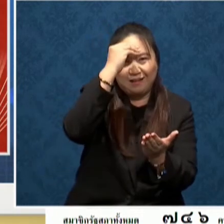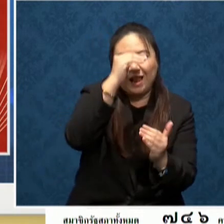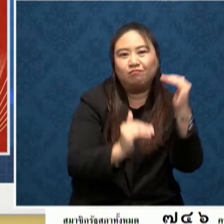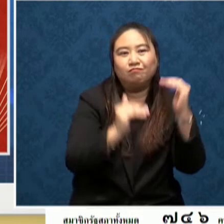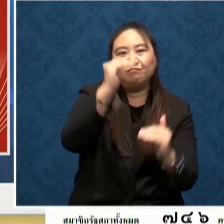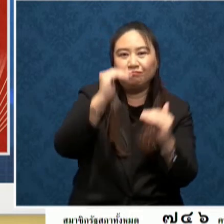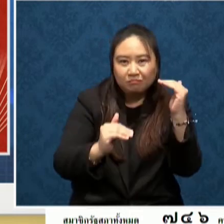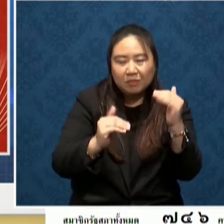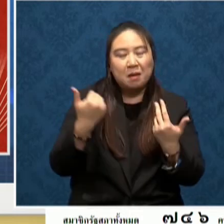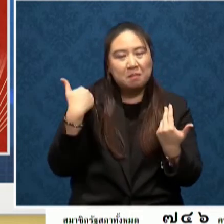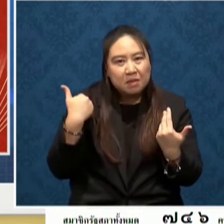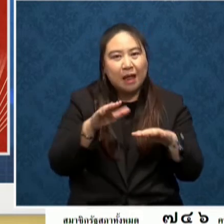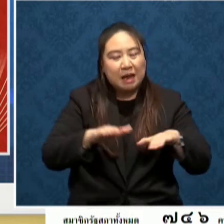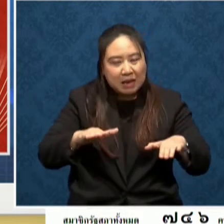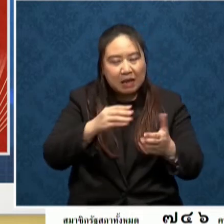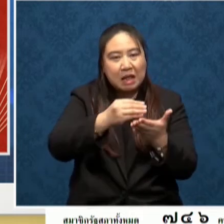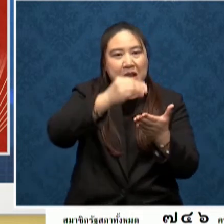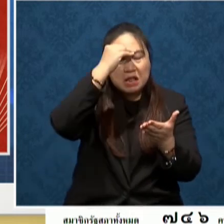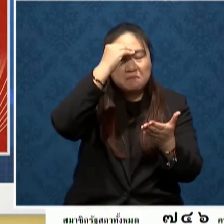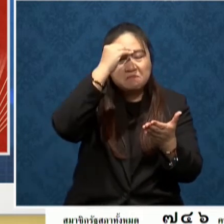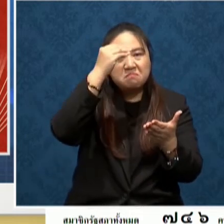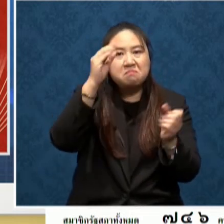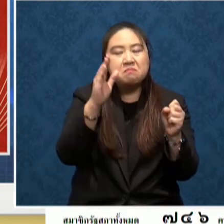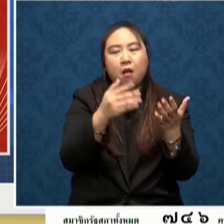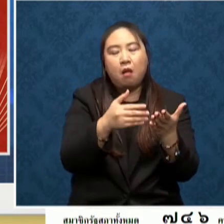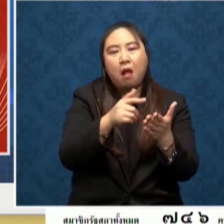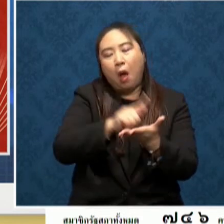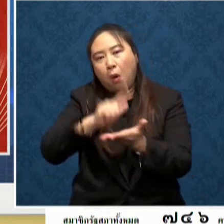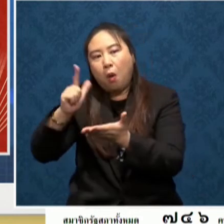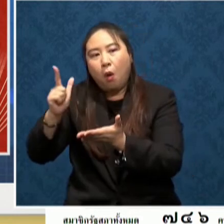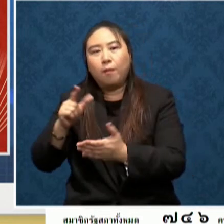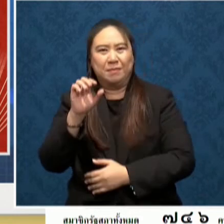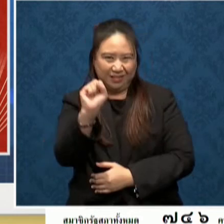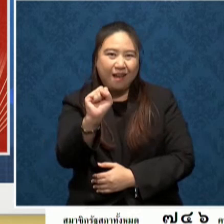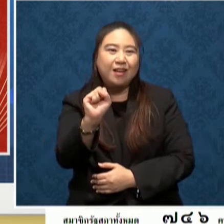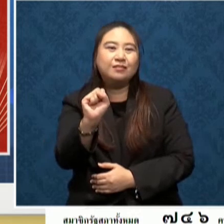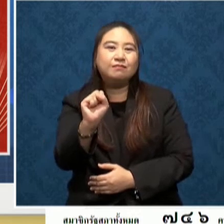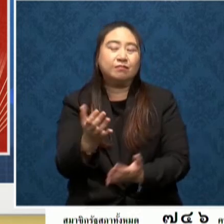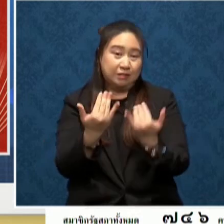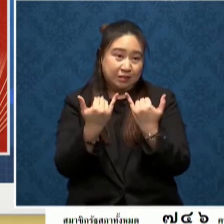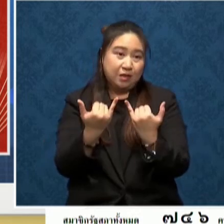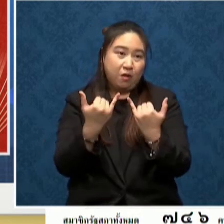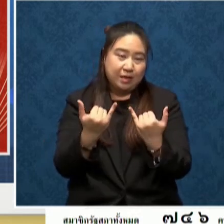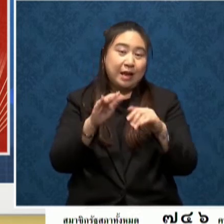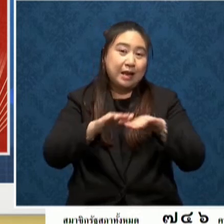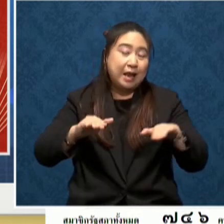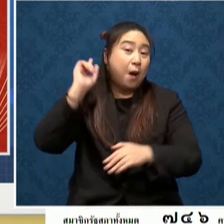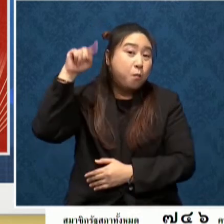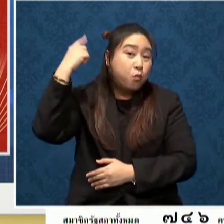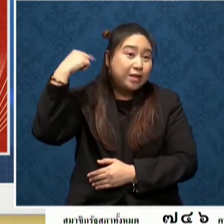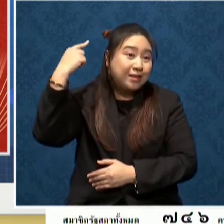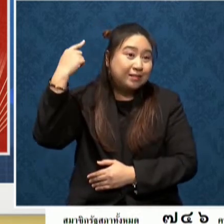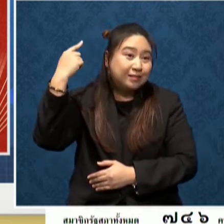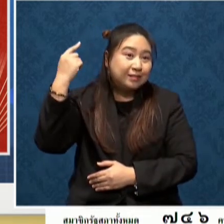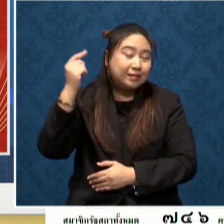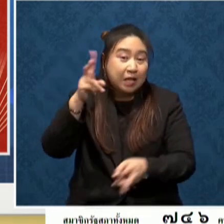เรามีเด็กหลดออกจโนบกษธİษาเป็แสนคน grinderจากข้อมู ครงการสัรสัuelyาศัีและเด็ก exploring ใประเทศไย hoot